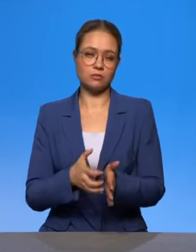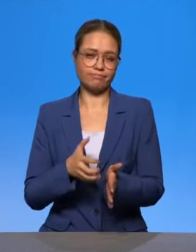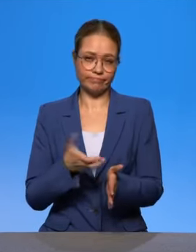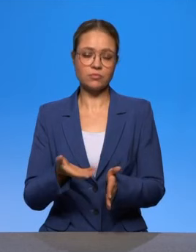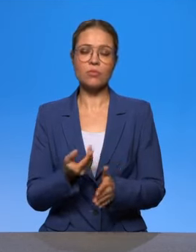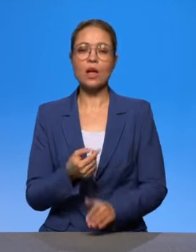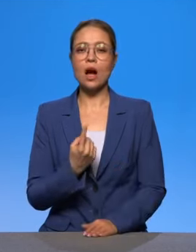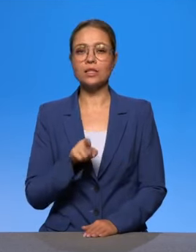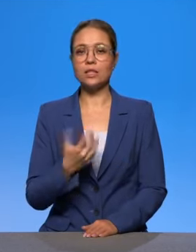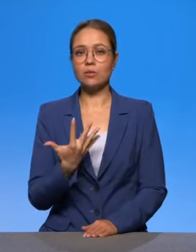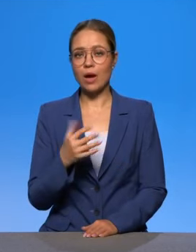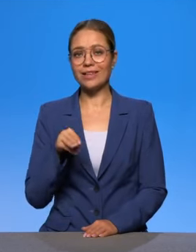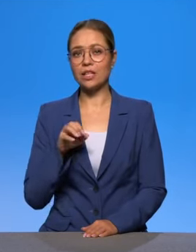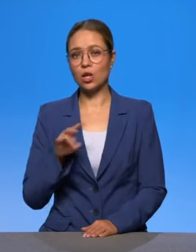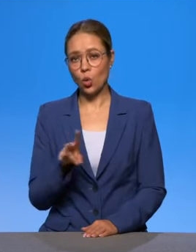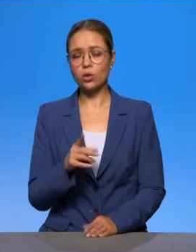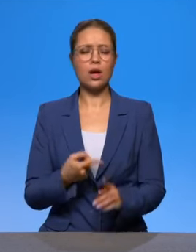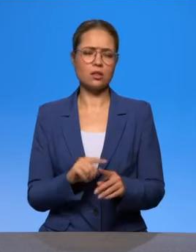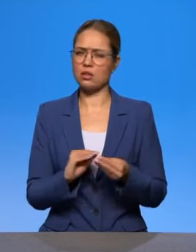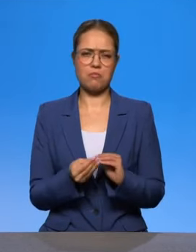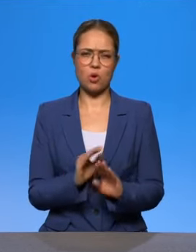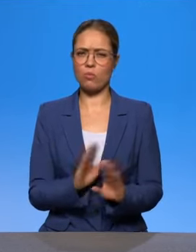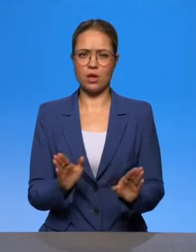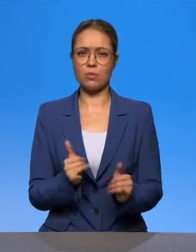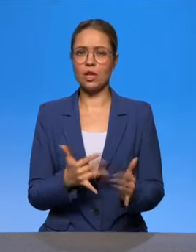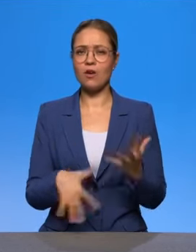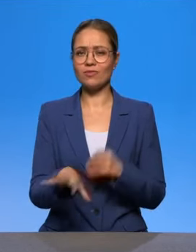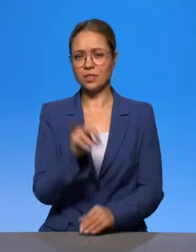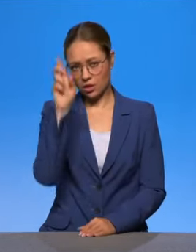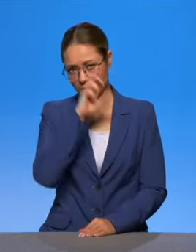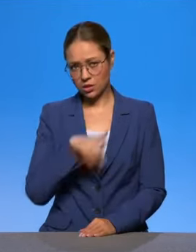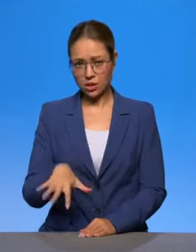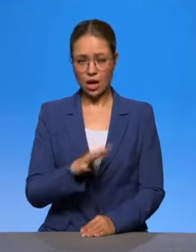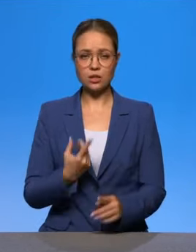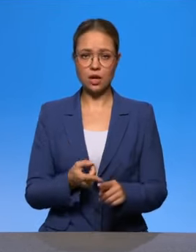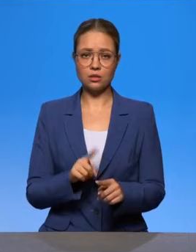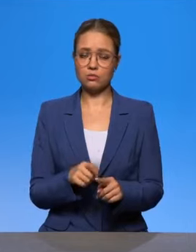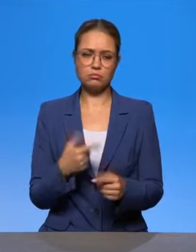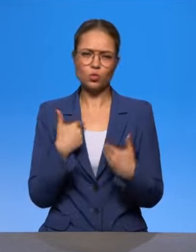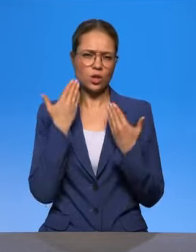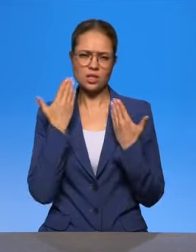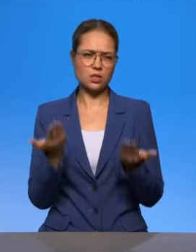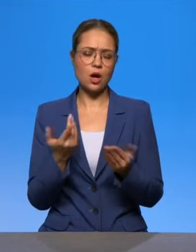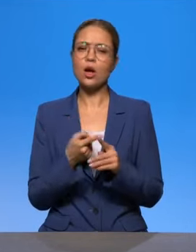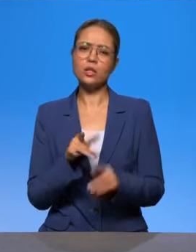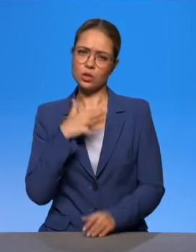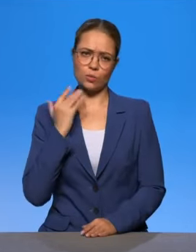не проблемный дефицит, понимаете? Для всех стран это, я не знаю, это